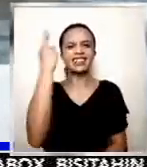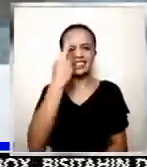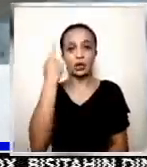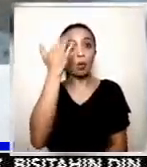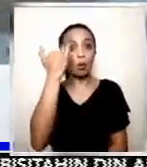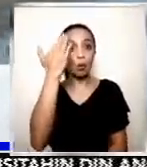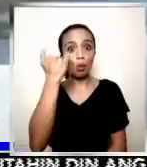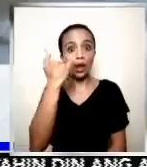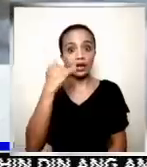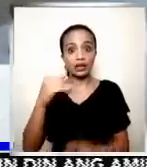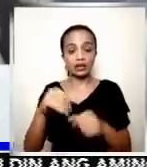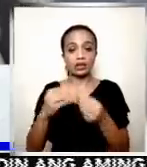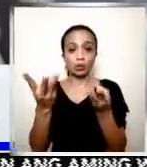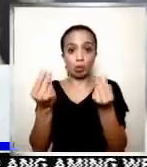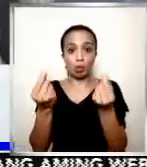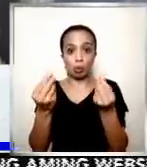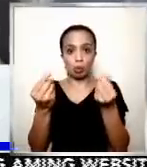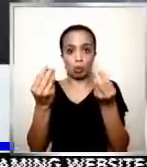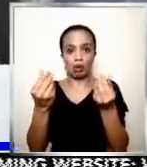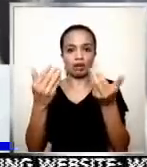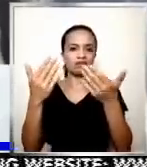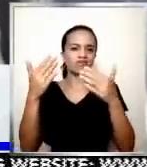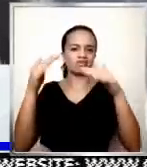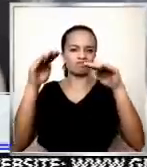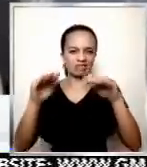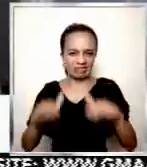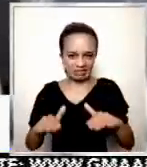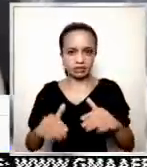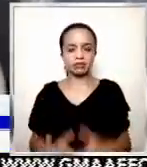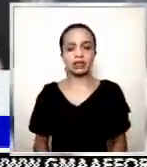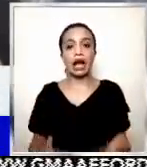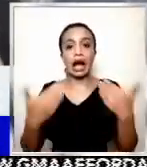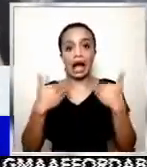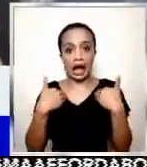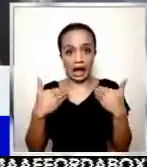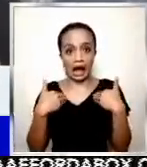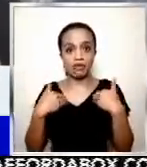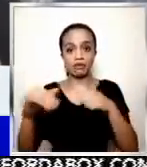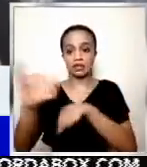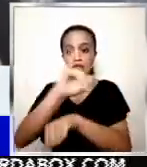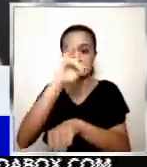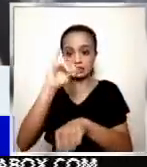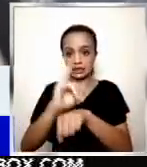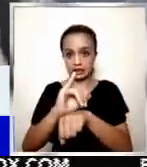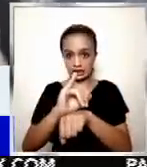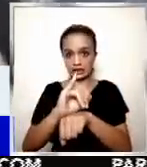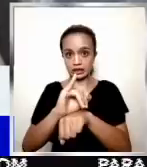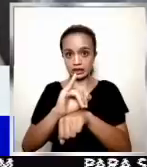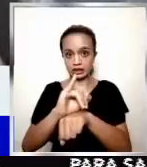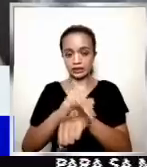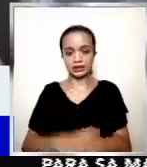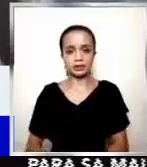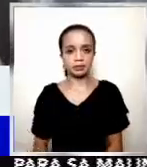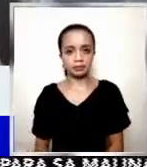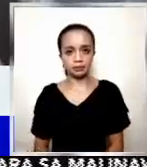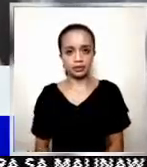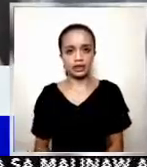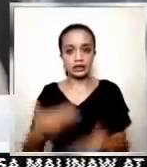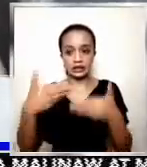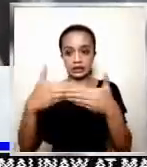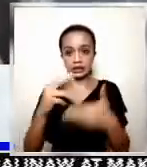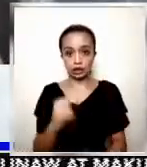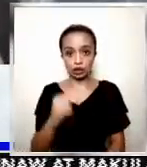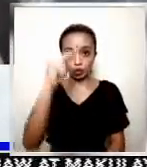sa naturang isla. Yung mga isla offshore ng north side ng Bohol kasama na